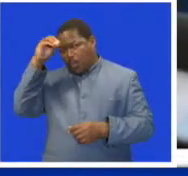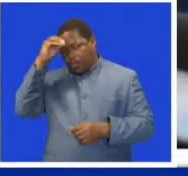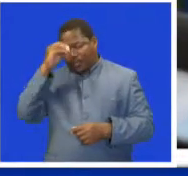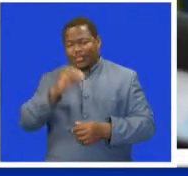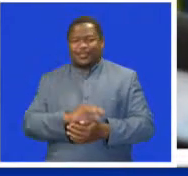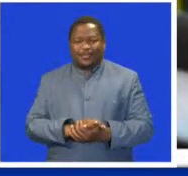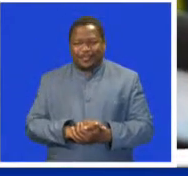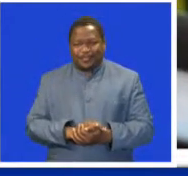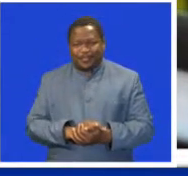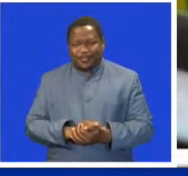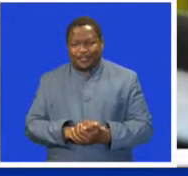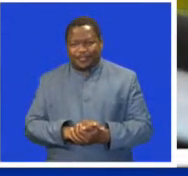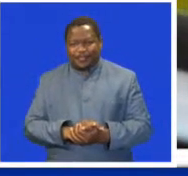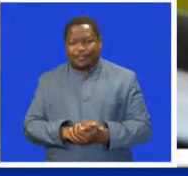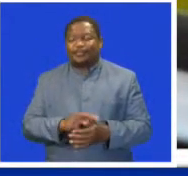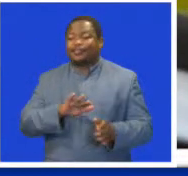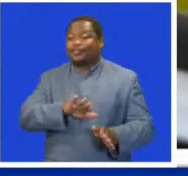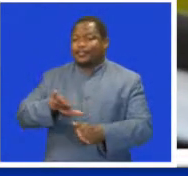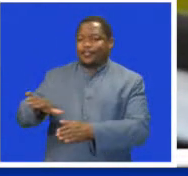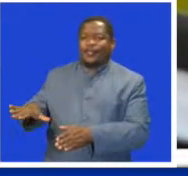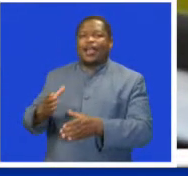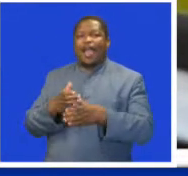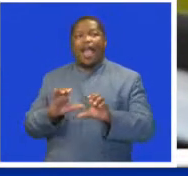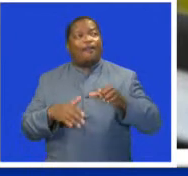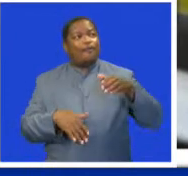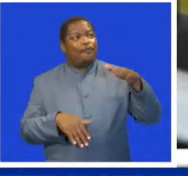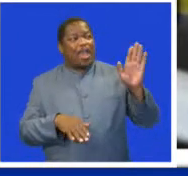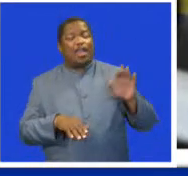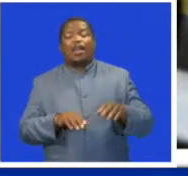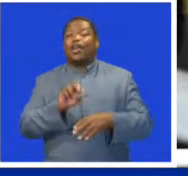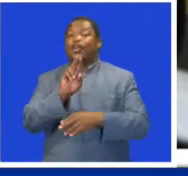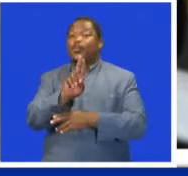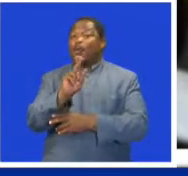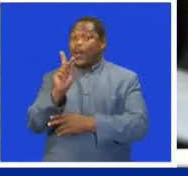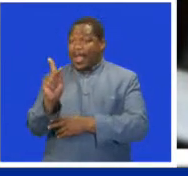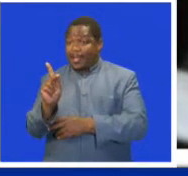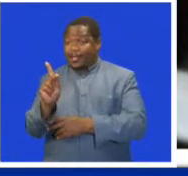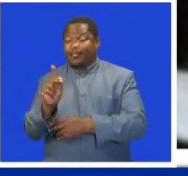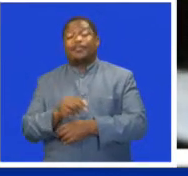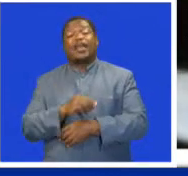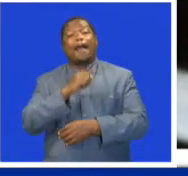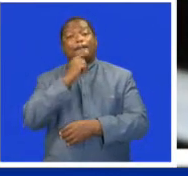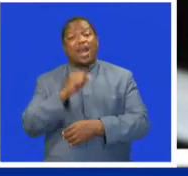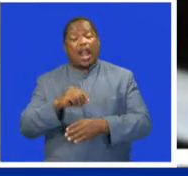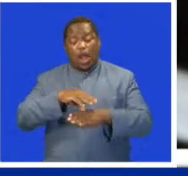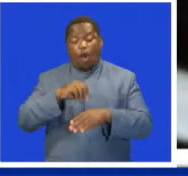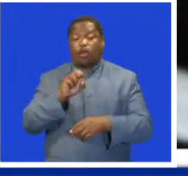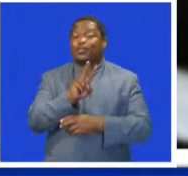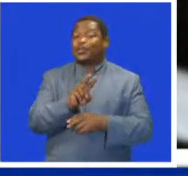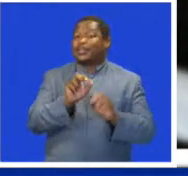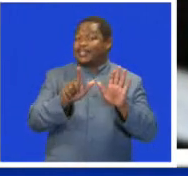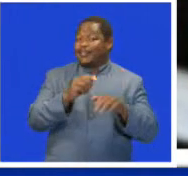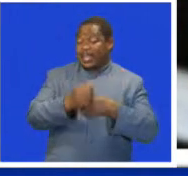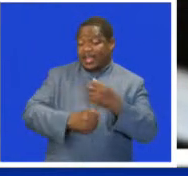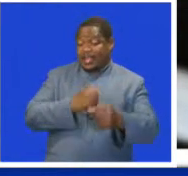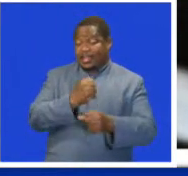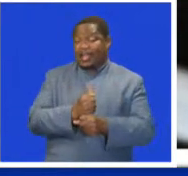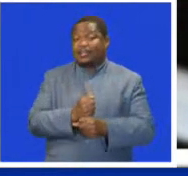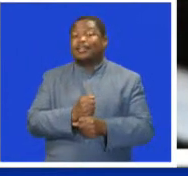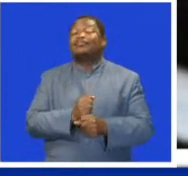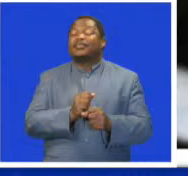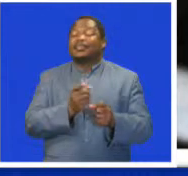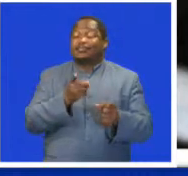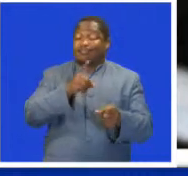Letibuya eveni laseUnited Kingdom dithi, invota leneminyaka lengu-27 iboshiwe ngemva kwekuthi